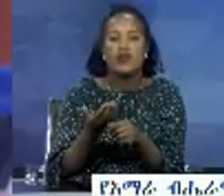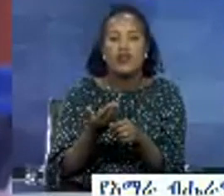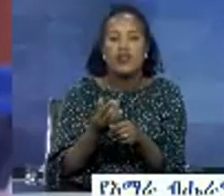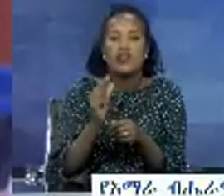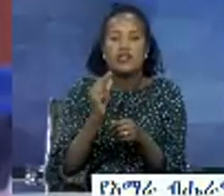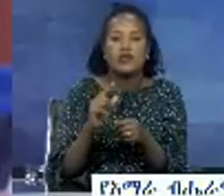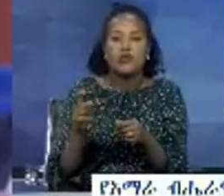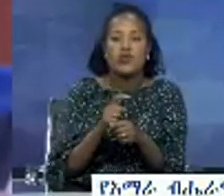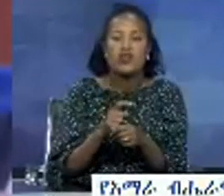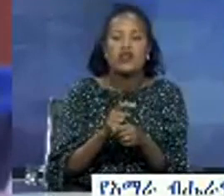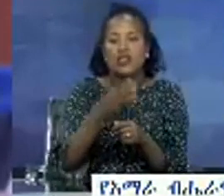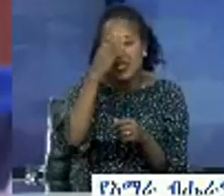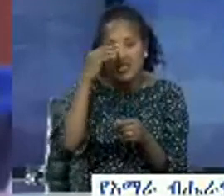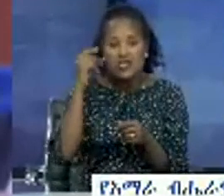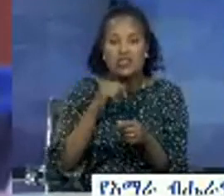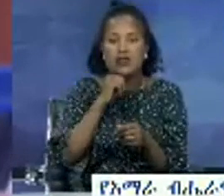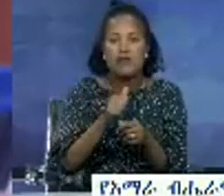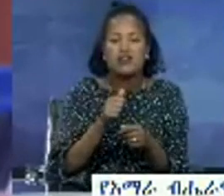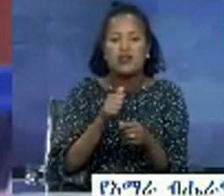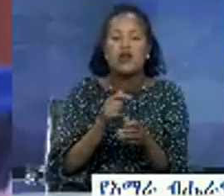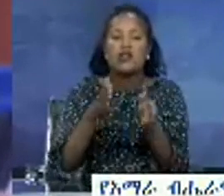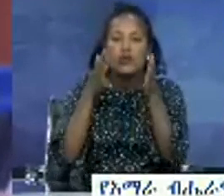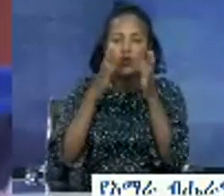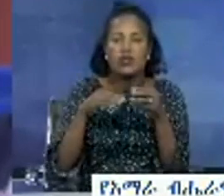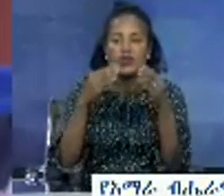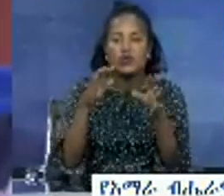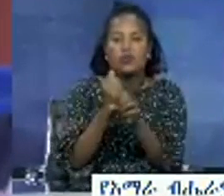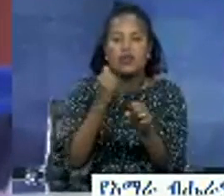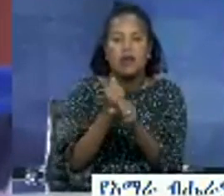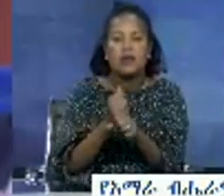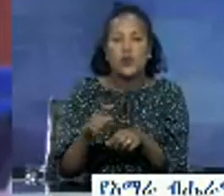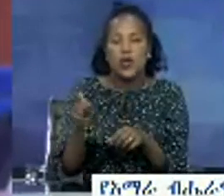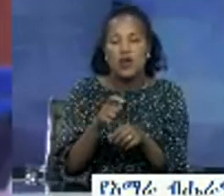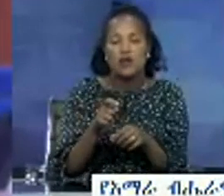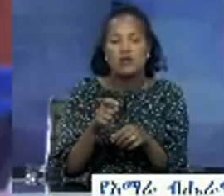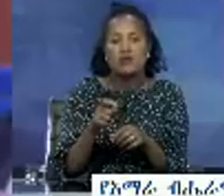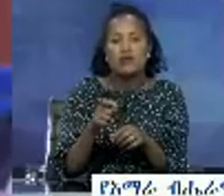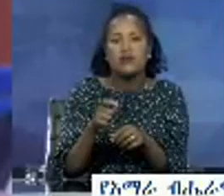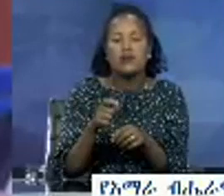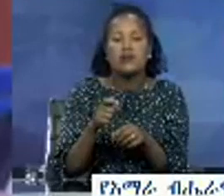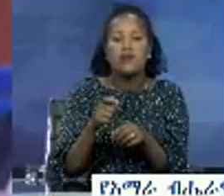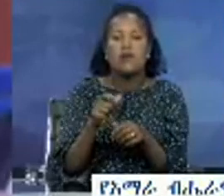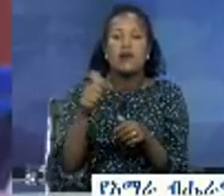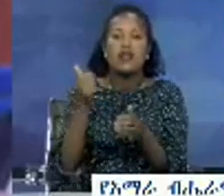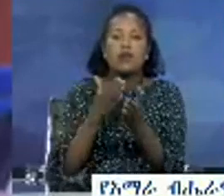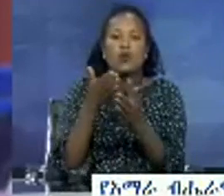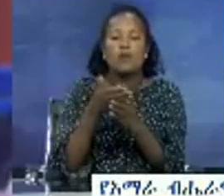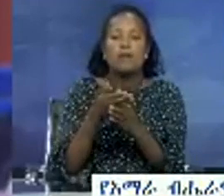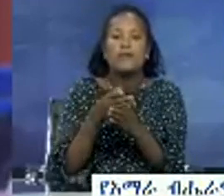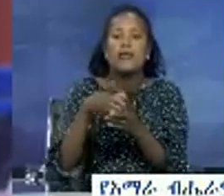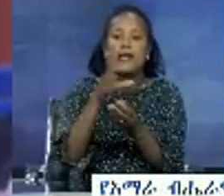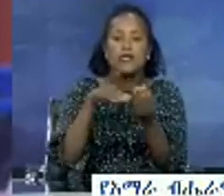ላፍታም ቢሆን ሊዘነጋ ስለማይገባው ትኩረት ተሰጥቶት የሚሰራበት ይሆናል። በሌላ በኩል የክልላችን